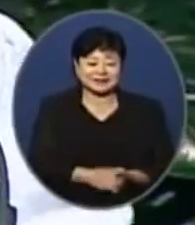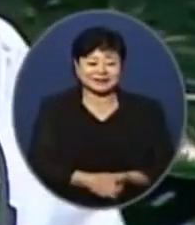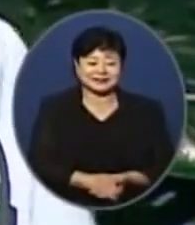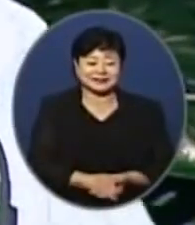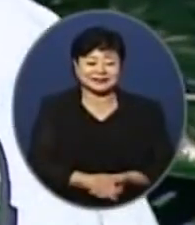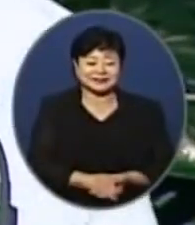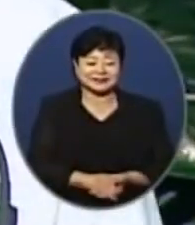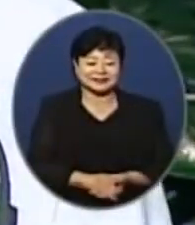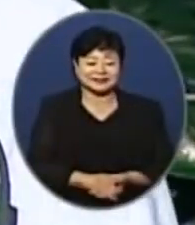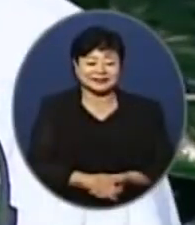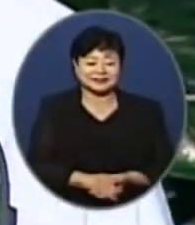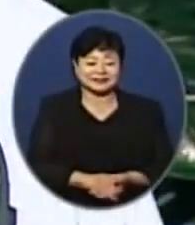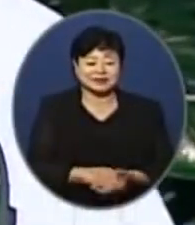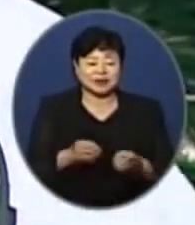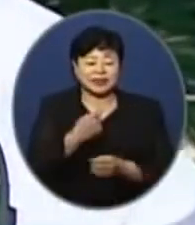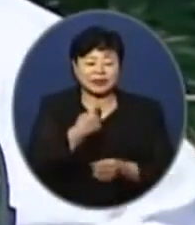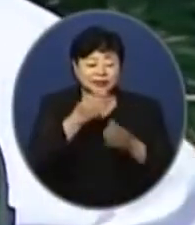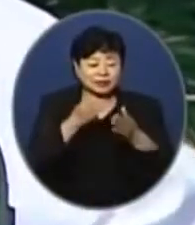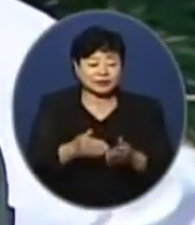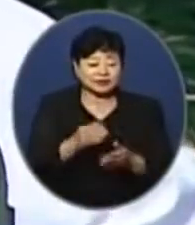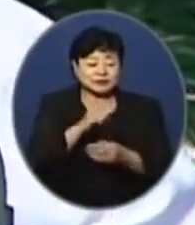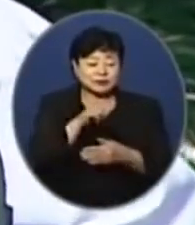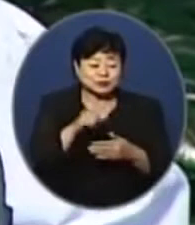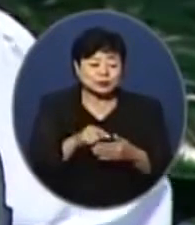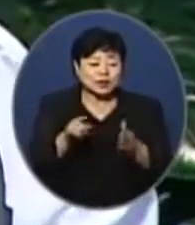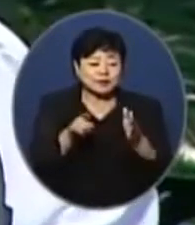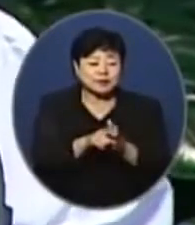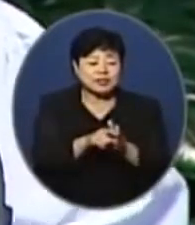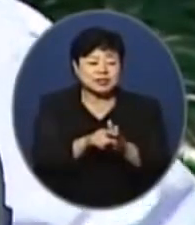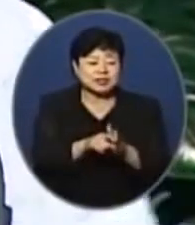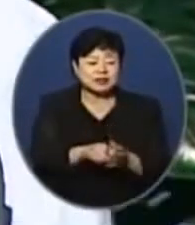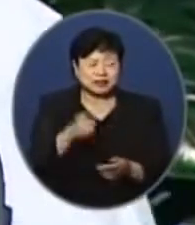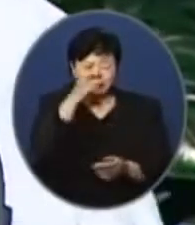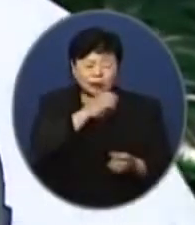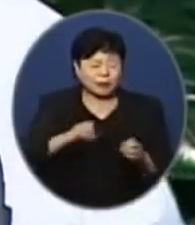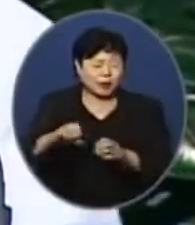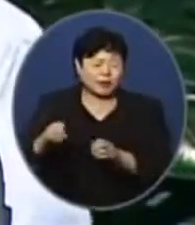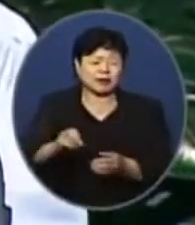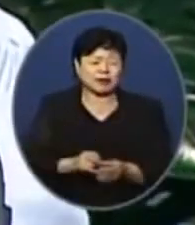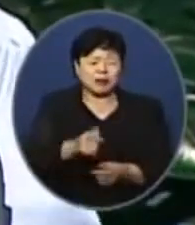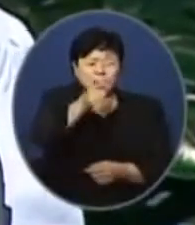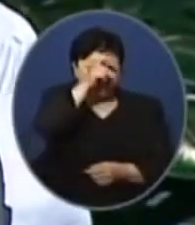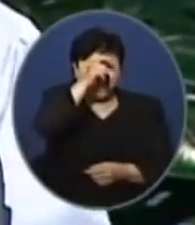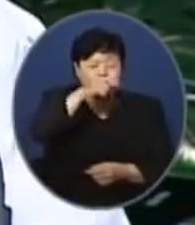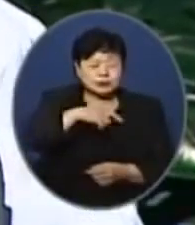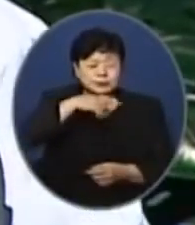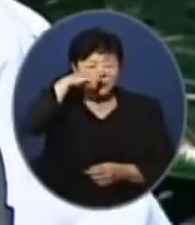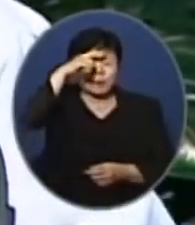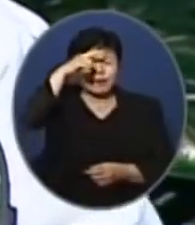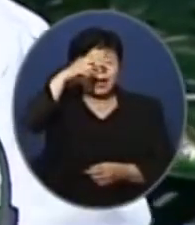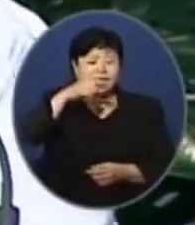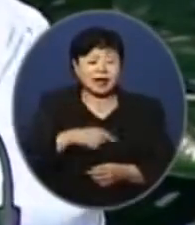것입니다. 환난을 통하여 우리 삶 속에 있는 신앙의 불순물들이 제거됩니다. 우리의 고집도 교만도